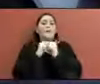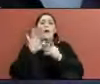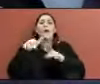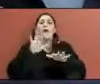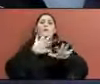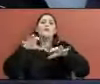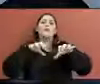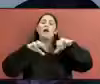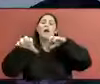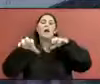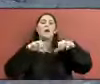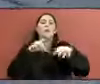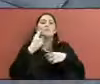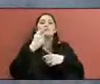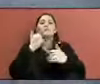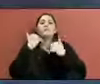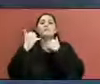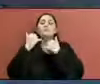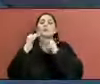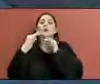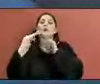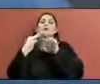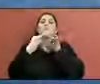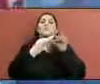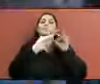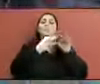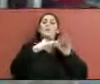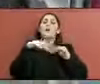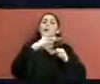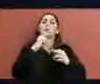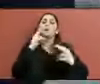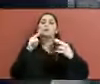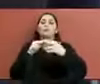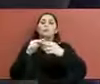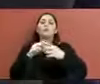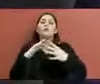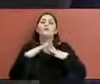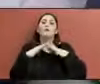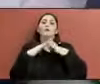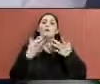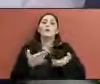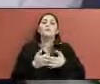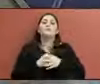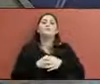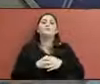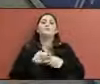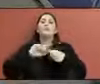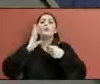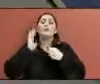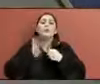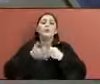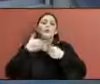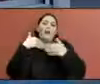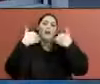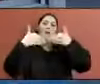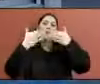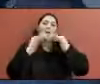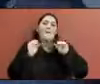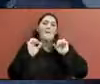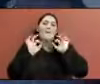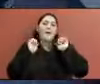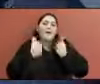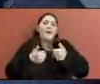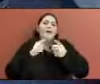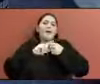ayrı bir kere görüşüyoruz. Haftalık rutin her çarşamba biz derneklerimizle bir araya geliyoruz. Ve